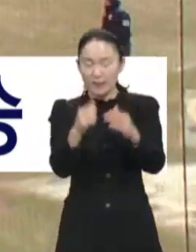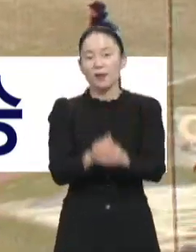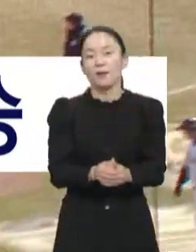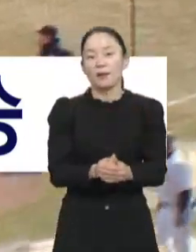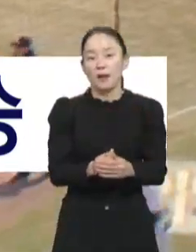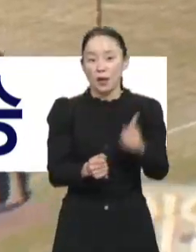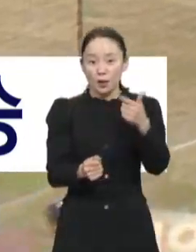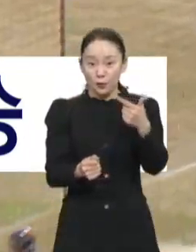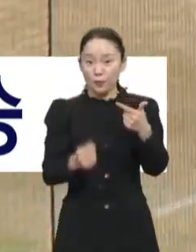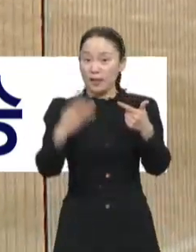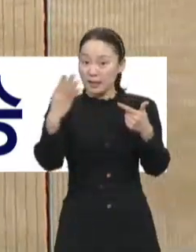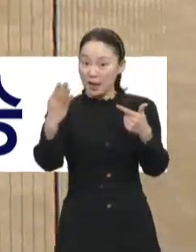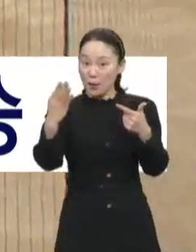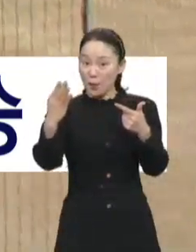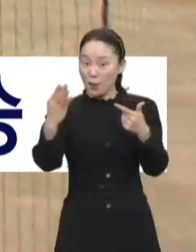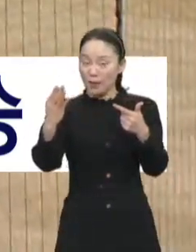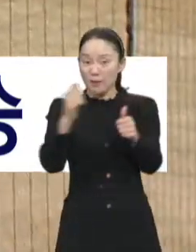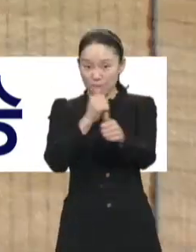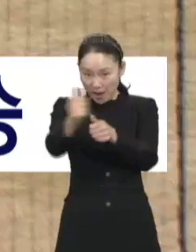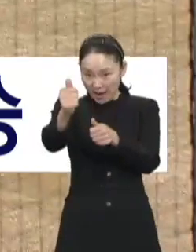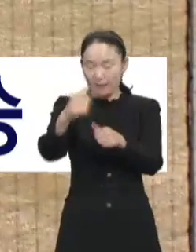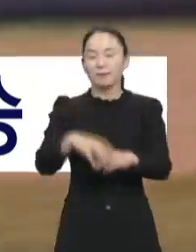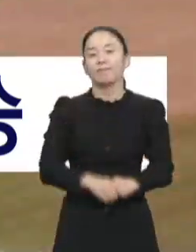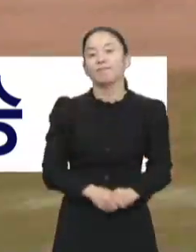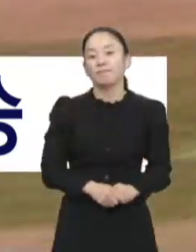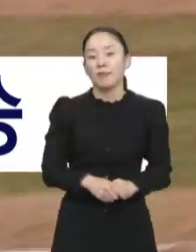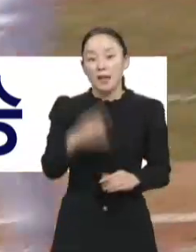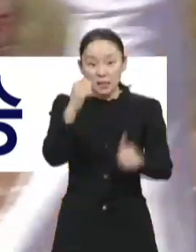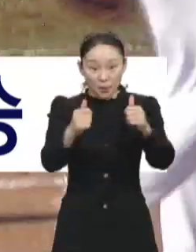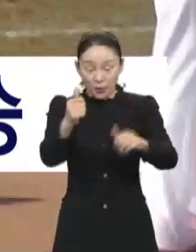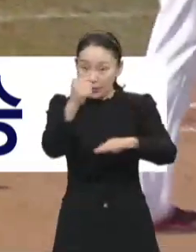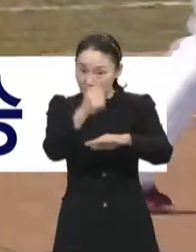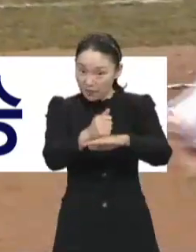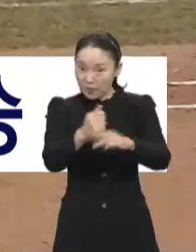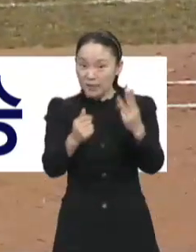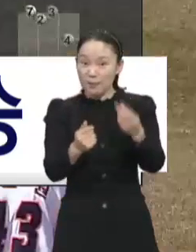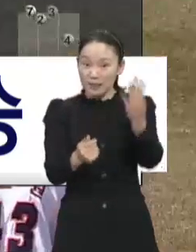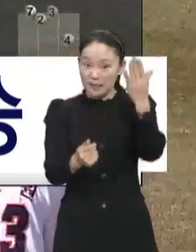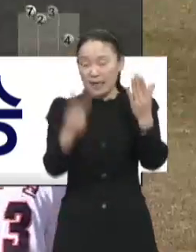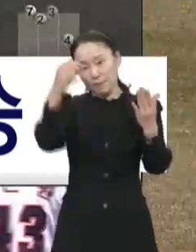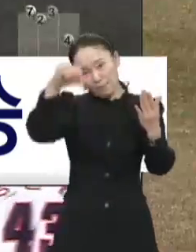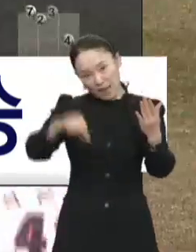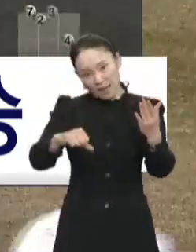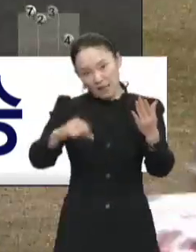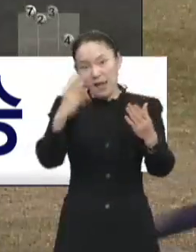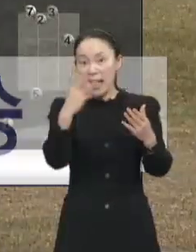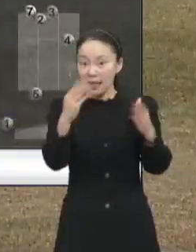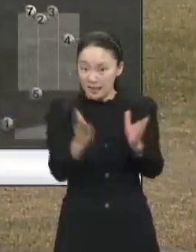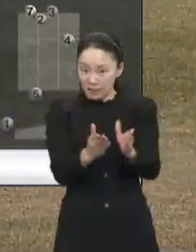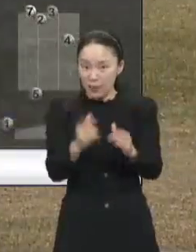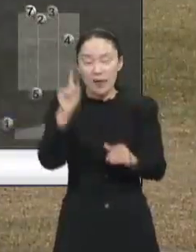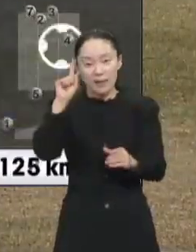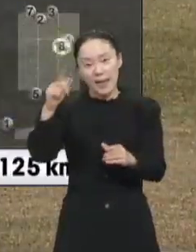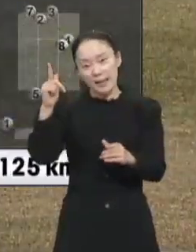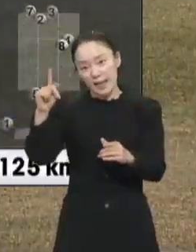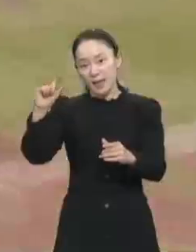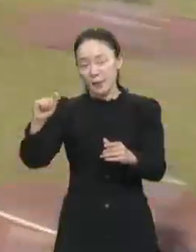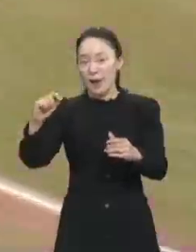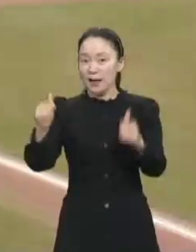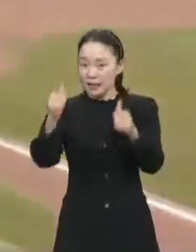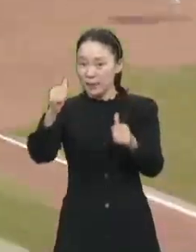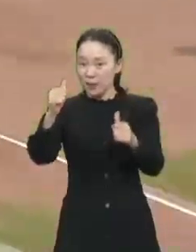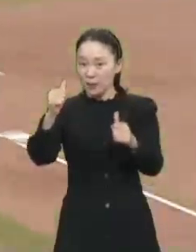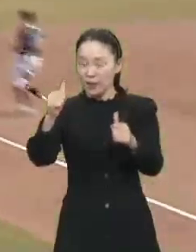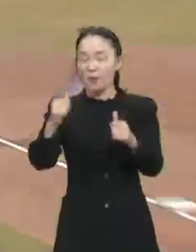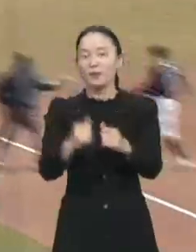보이며 6대 4 역전승을 거뒀습니다 범 경기 성적 3승 2패를 기록한 한화는 kty 10범 경기에서